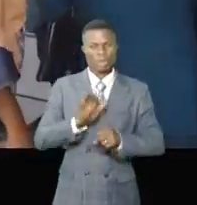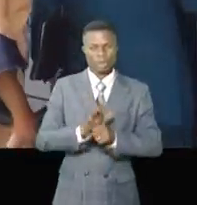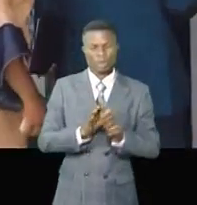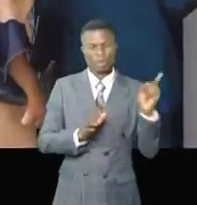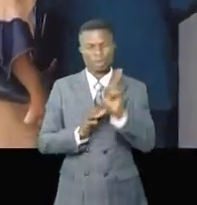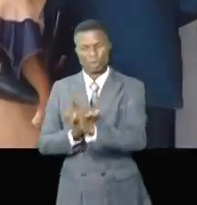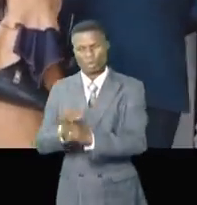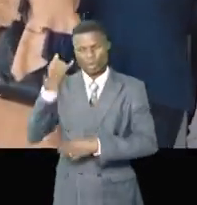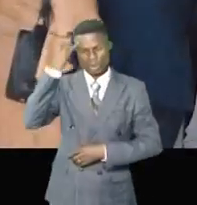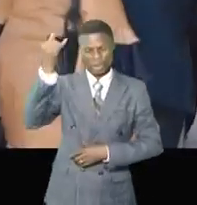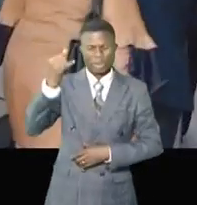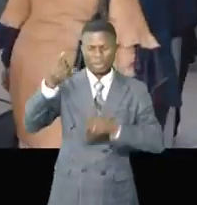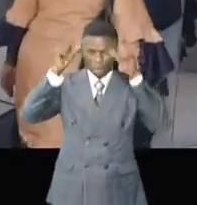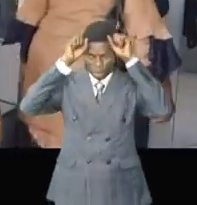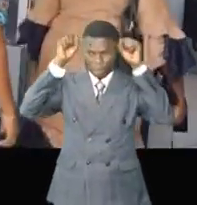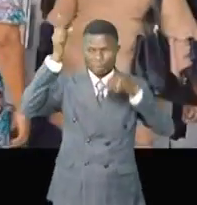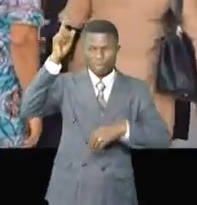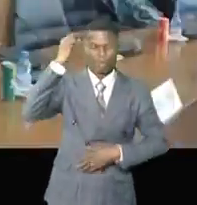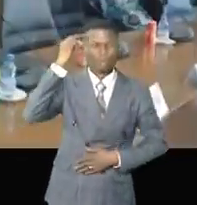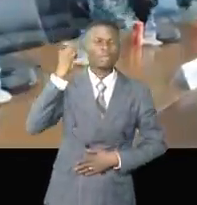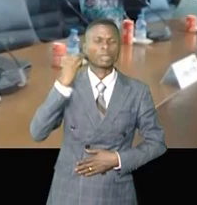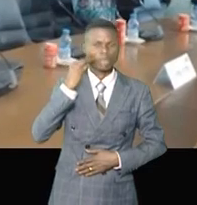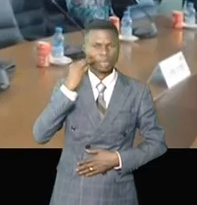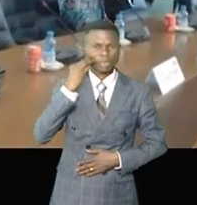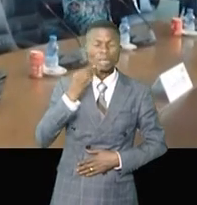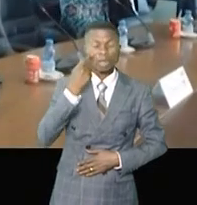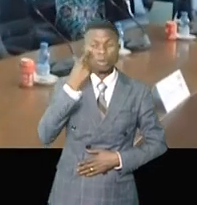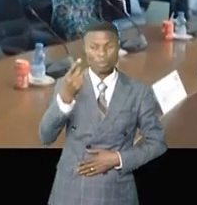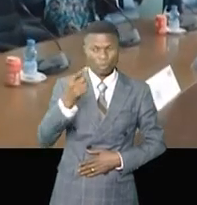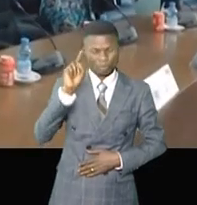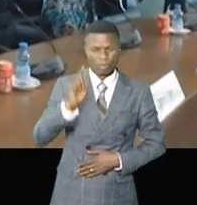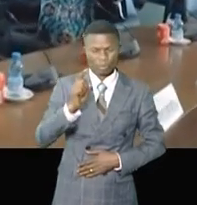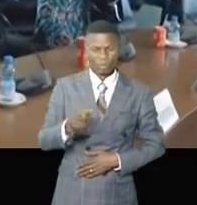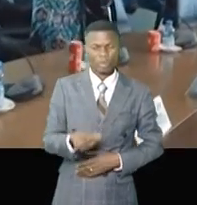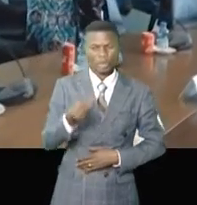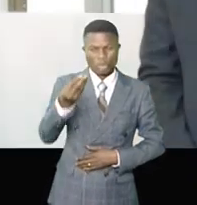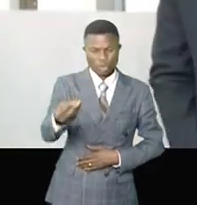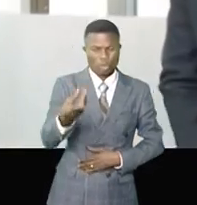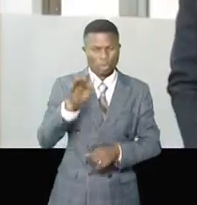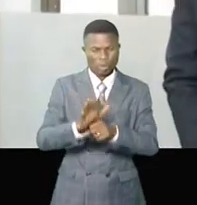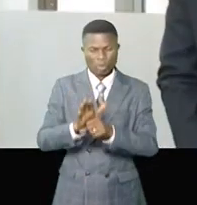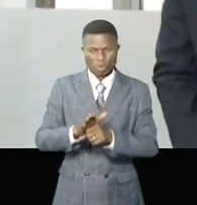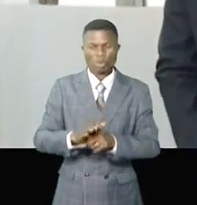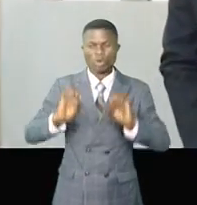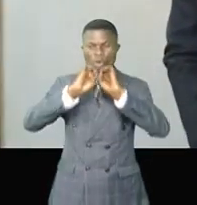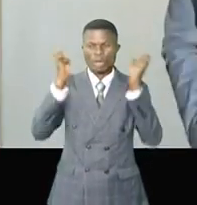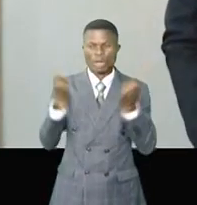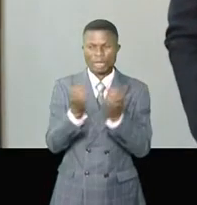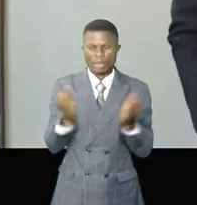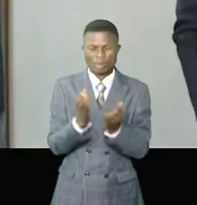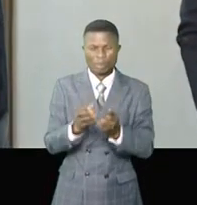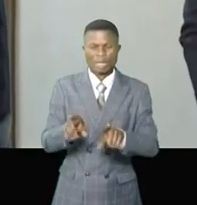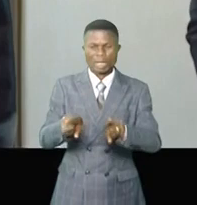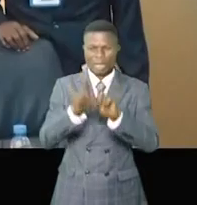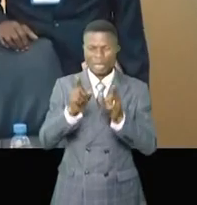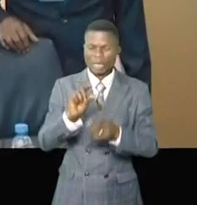manière l'initiative du chef de l'exécutif national et estime qu'il faut financer les petites et moyennes entreprises par des microcrédits.